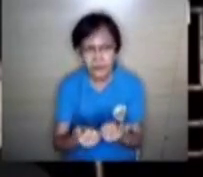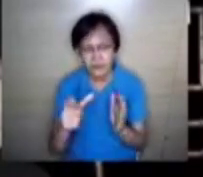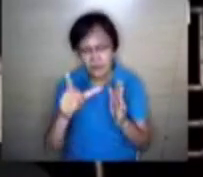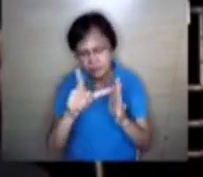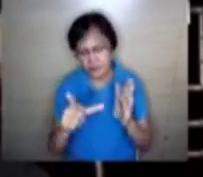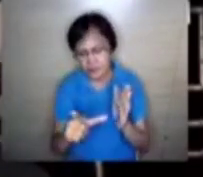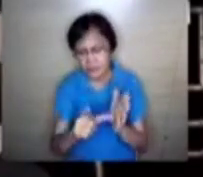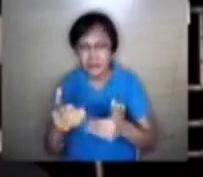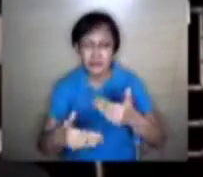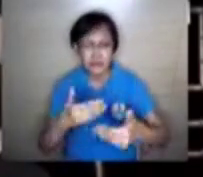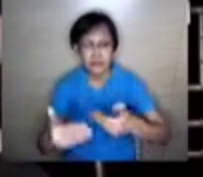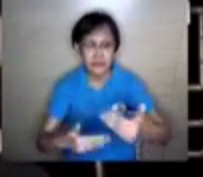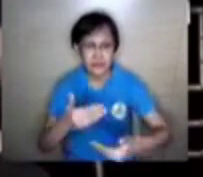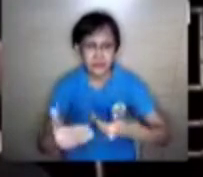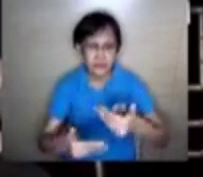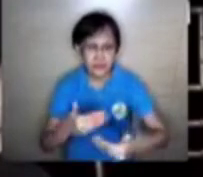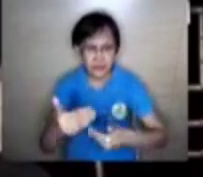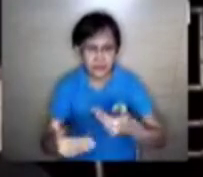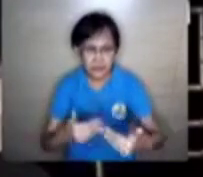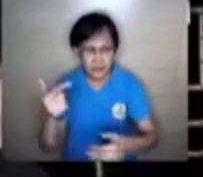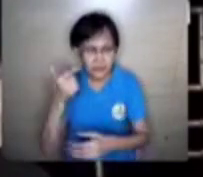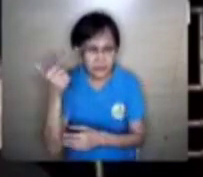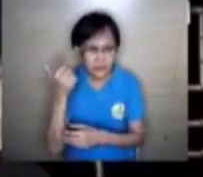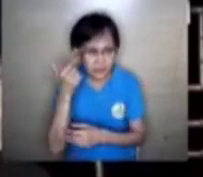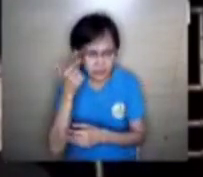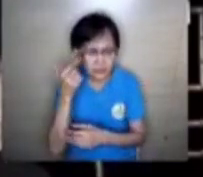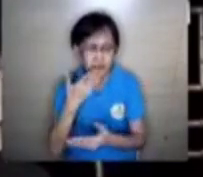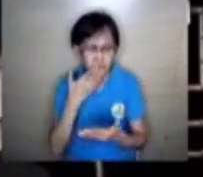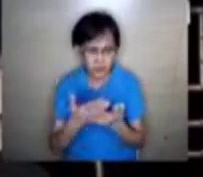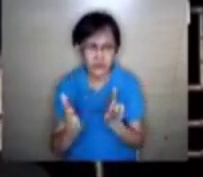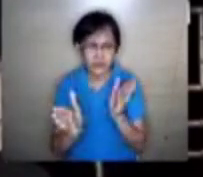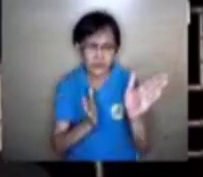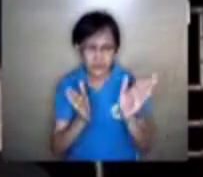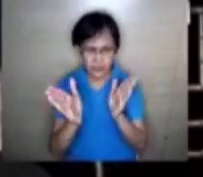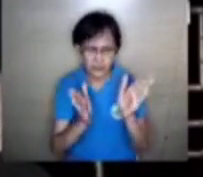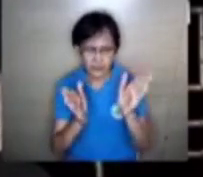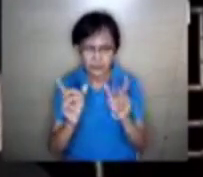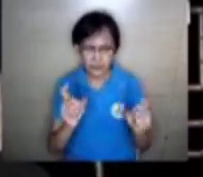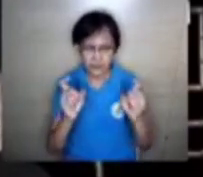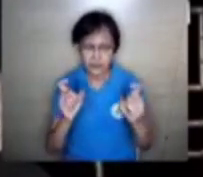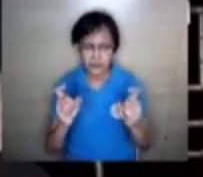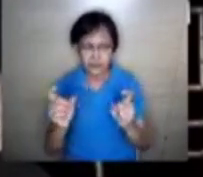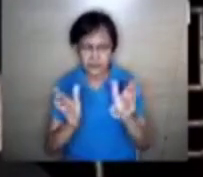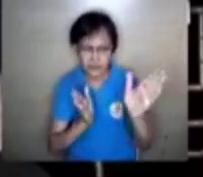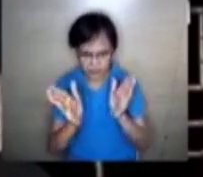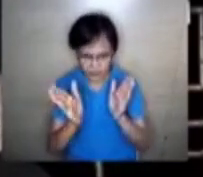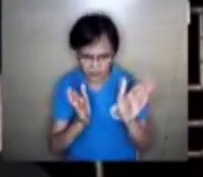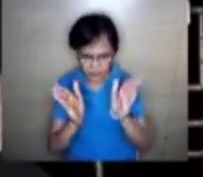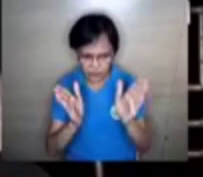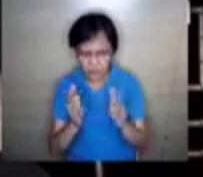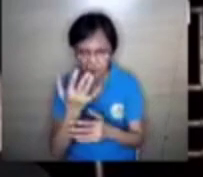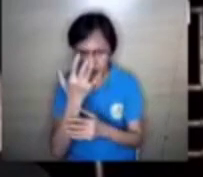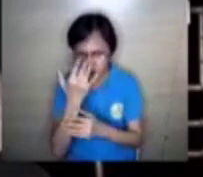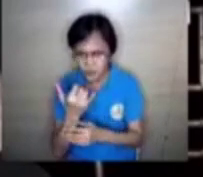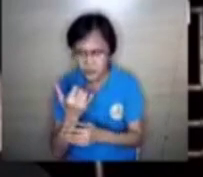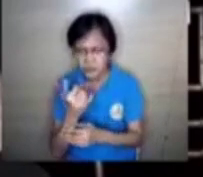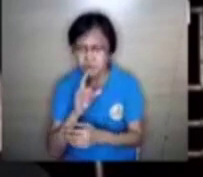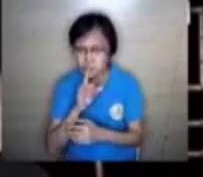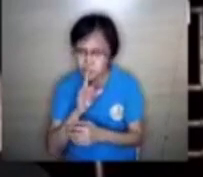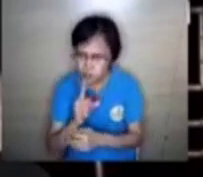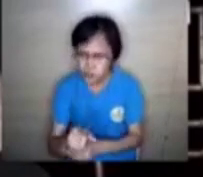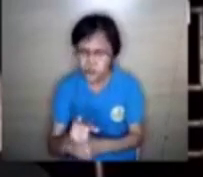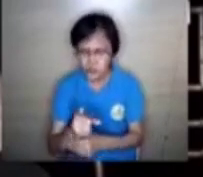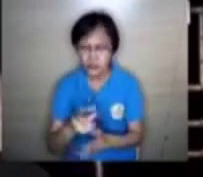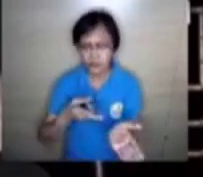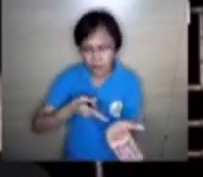proseso para sa pagbili ng gobyerno ng mga gamit o serbisyo. Binuksan natin ang bidding ng lungsod para maging makatotohanan at